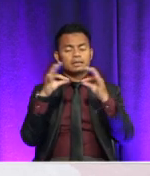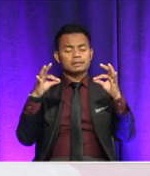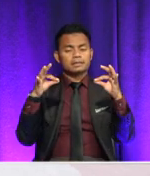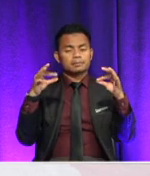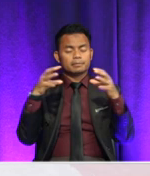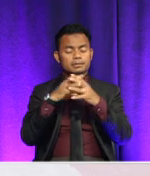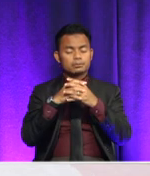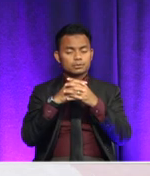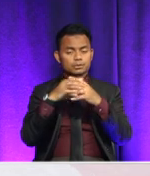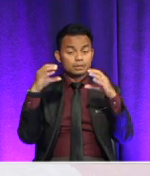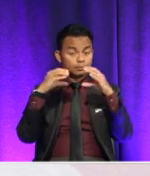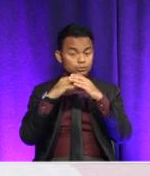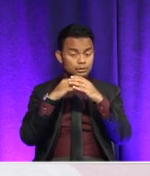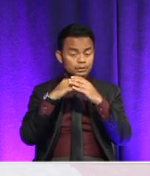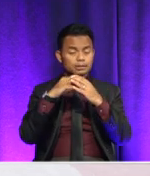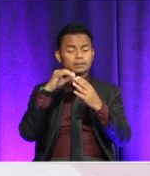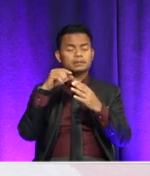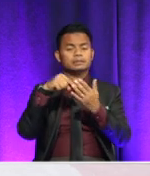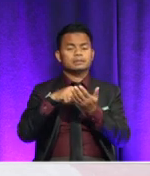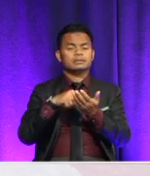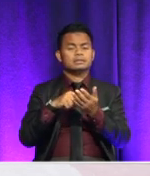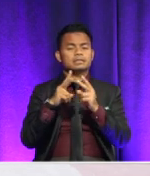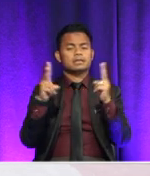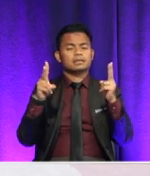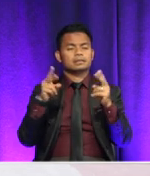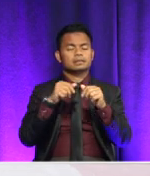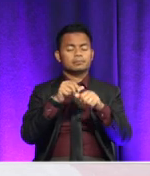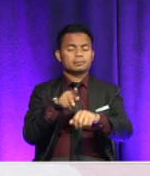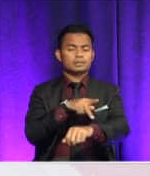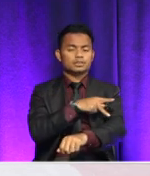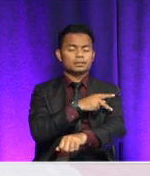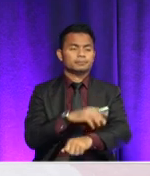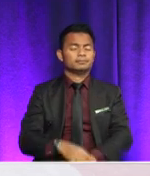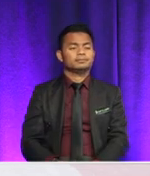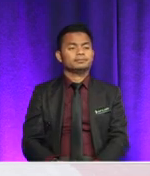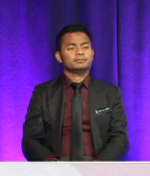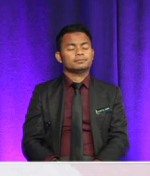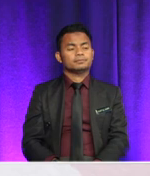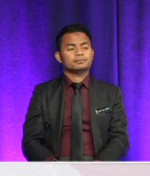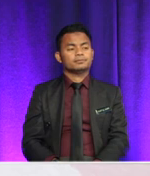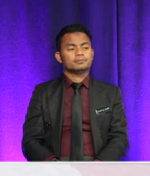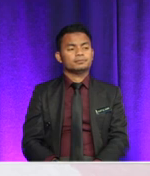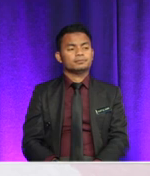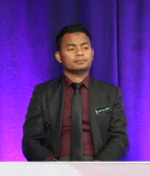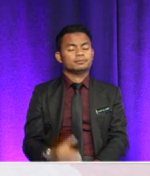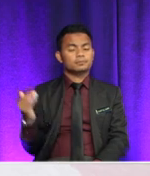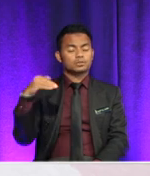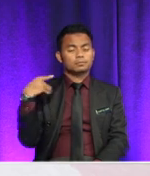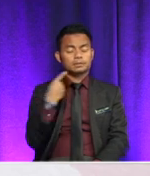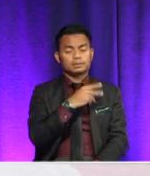beberapa Ayah jadi kalau kita tengok di sini kita Tengok ya